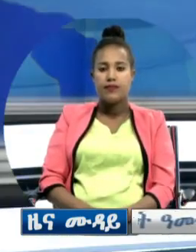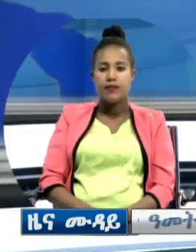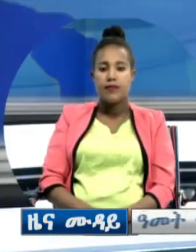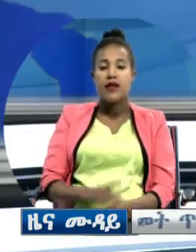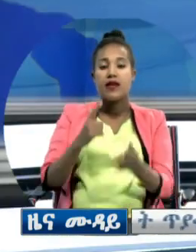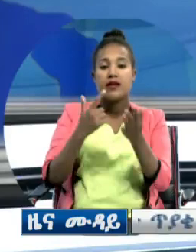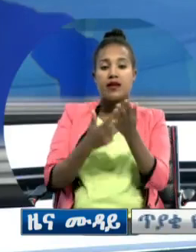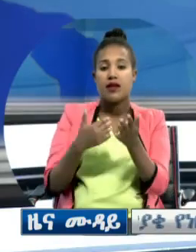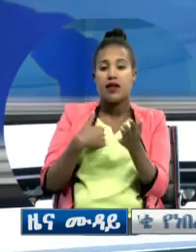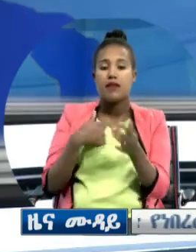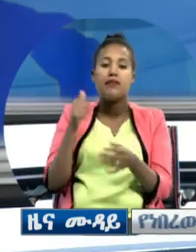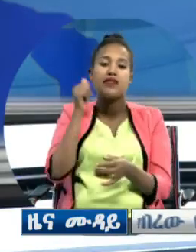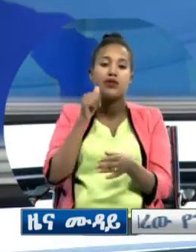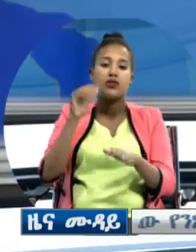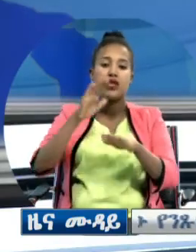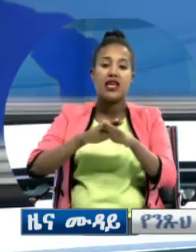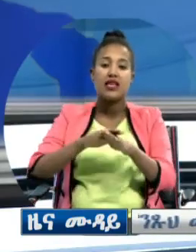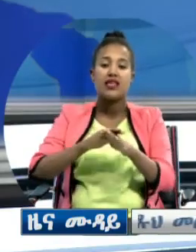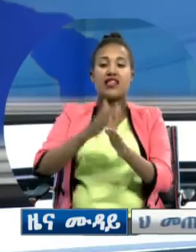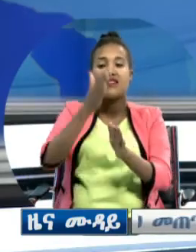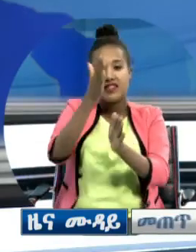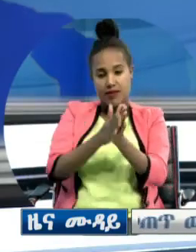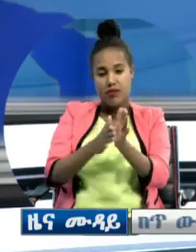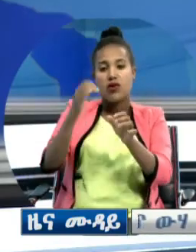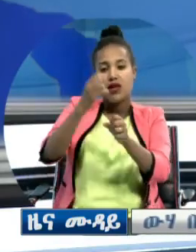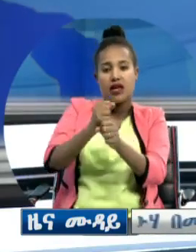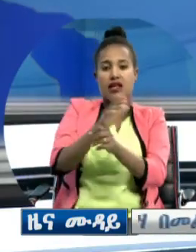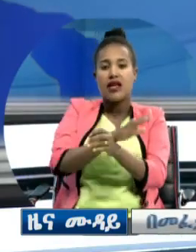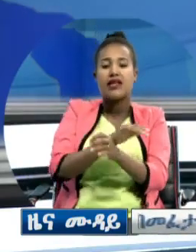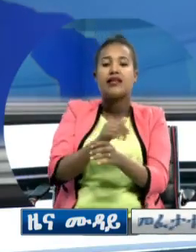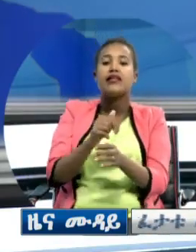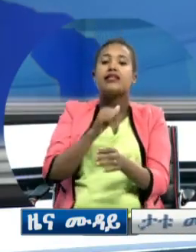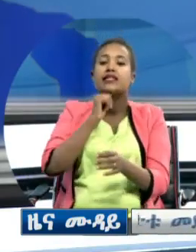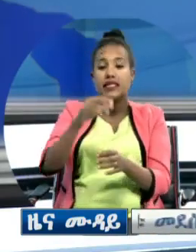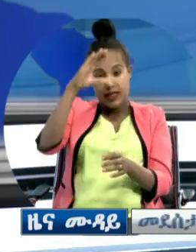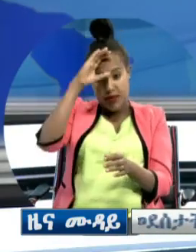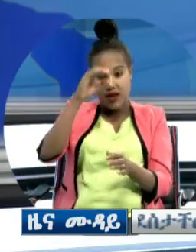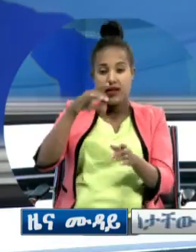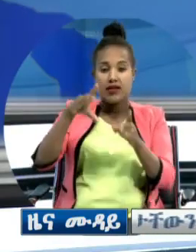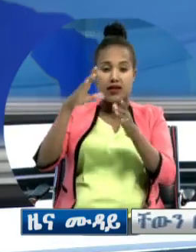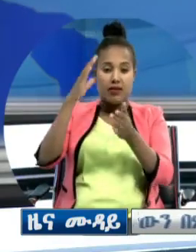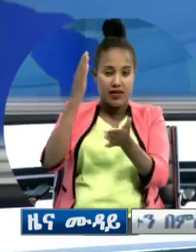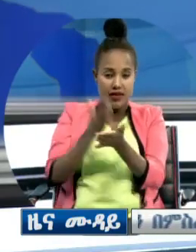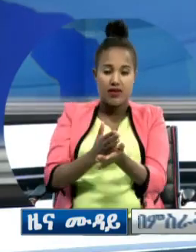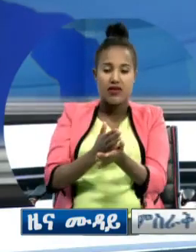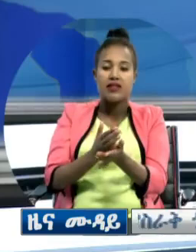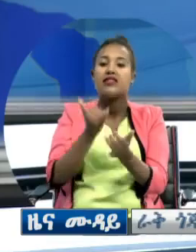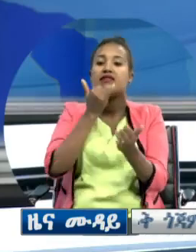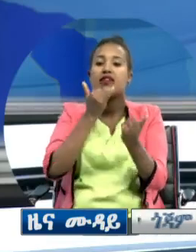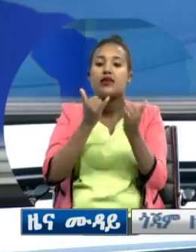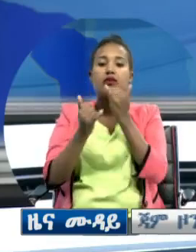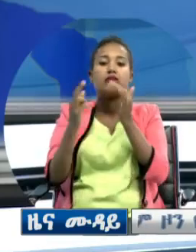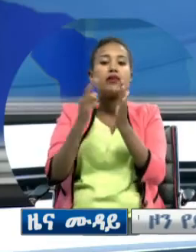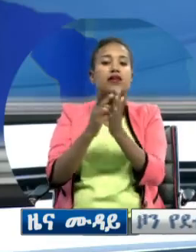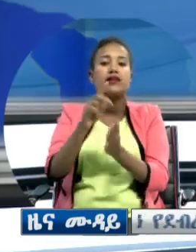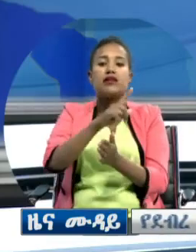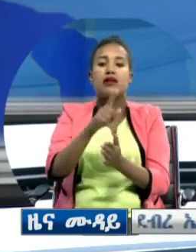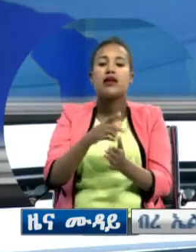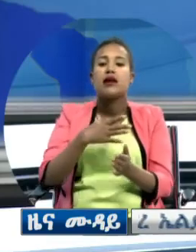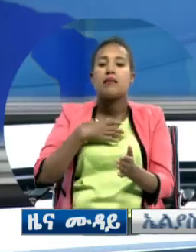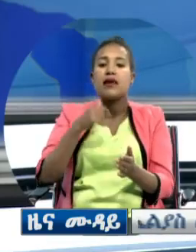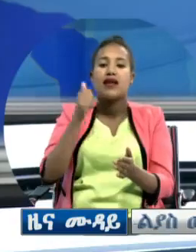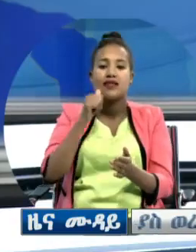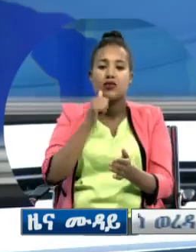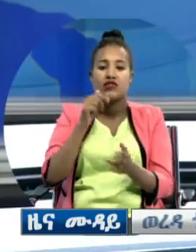ይበንዲ እንዳለ በሴቶች ላይ የተፈጸመ ያለው እገታና ኢሰባዊ ተግባራት እንዲቆሙና ጥፋተኞች በህግ ተጠያቂ እንዲሆኑ የአማራ ሴቶች